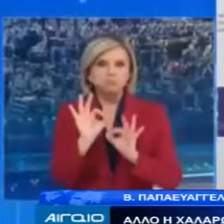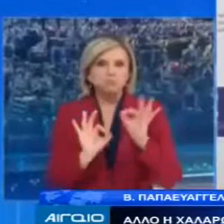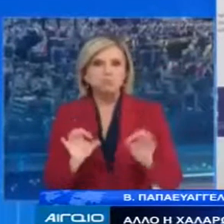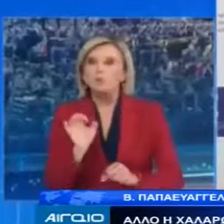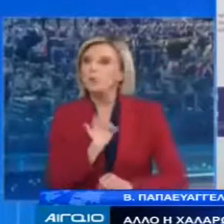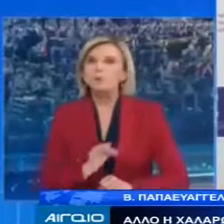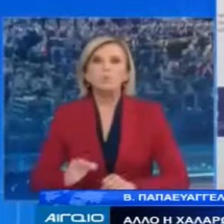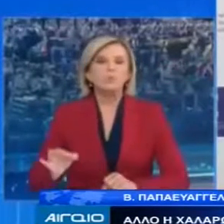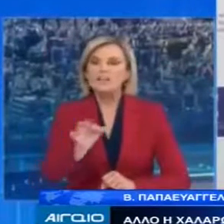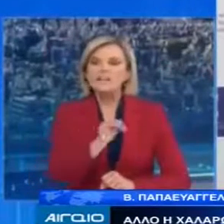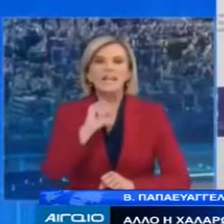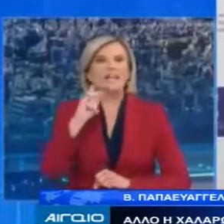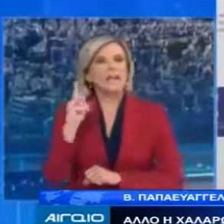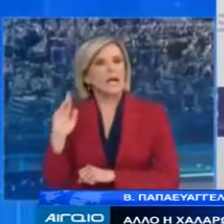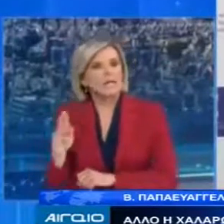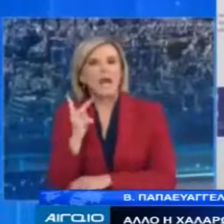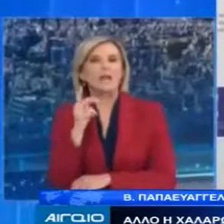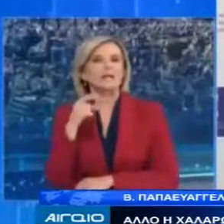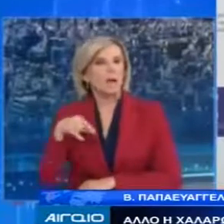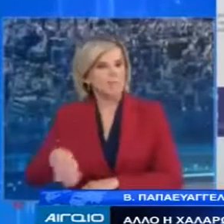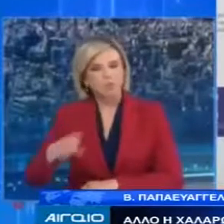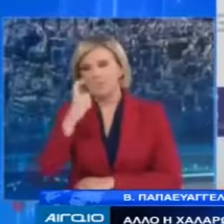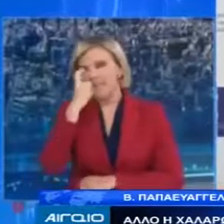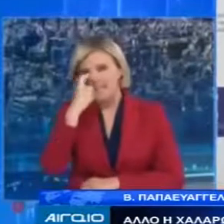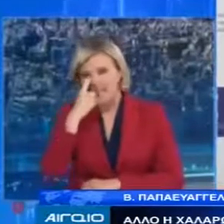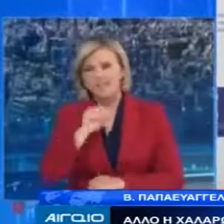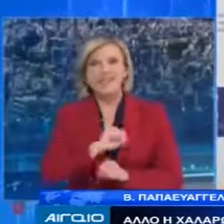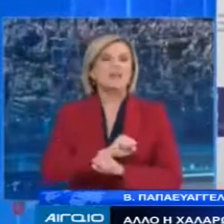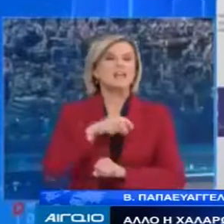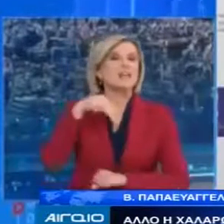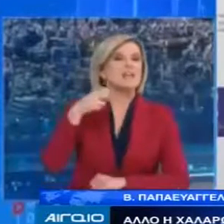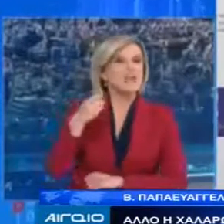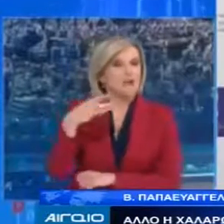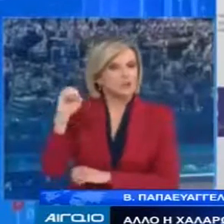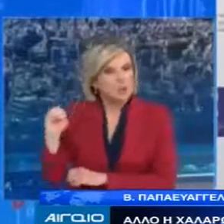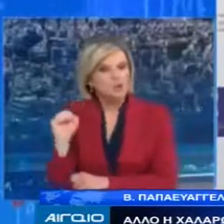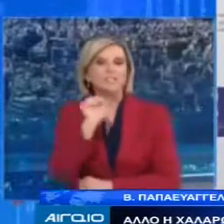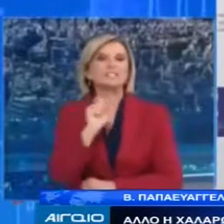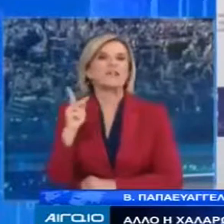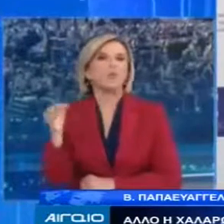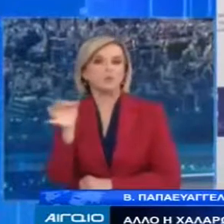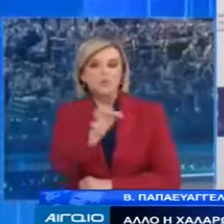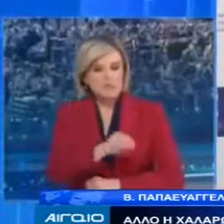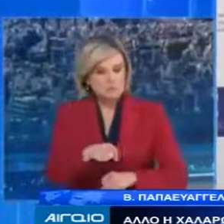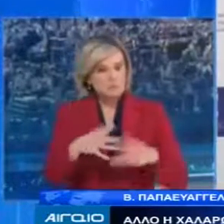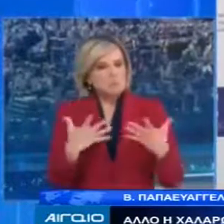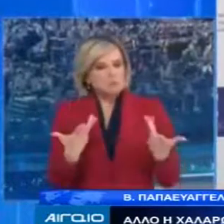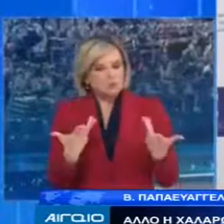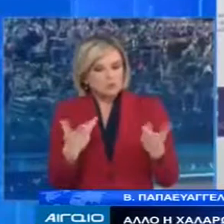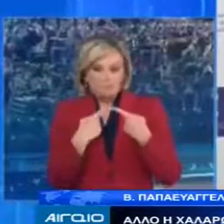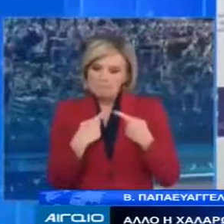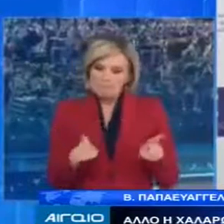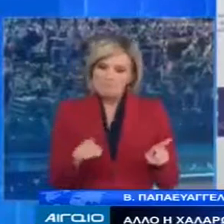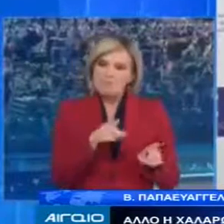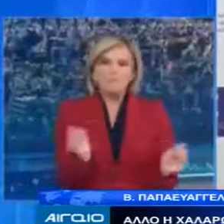νησιά, όπως είναι η Ικαρία, η Κάρπαθος, η Κέρκυρα, η Νάξος και η Σκιάθος. Χαρακτηριστικό όλων αυτών των